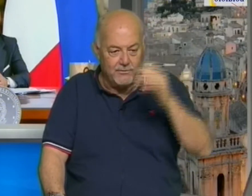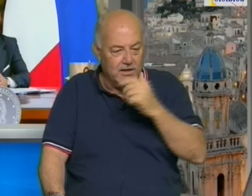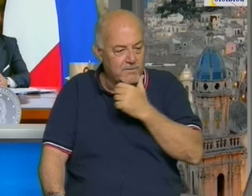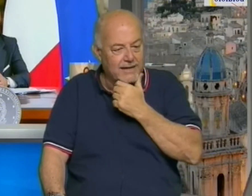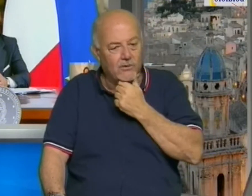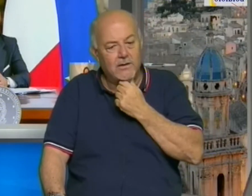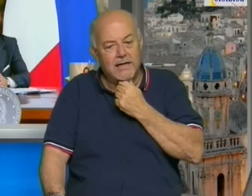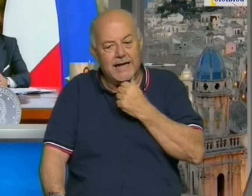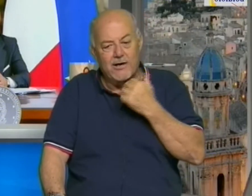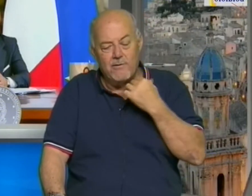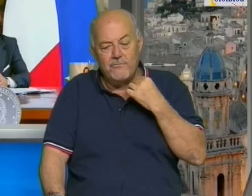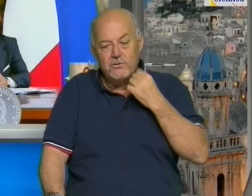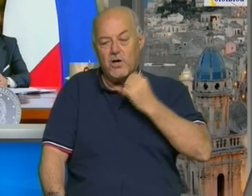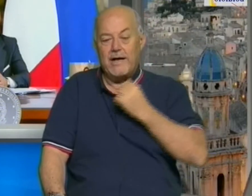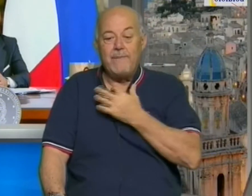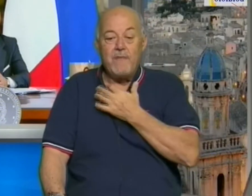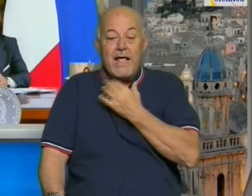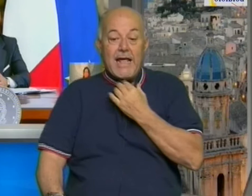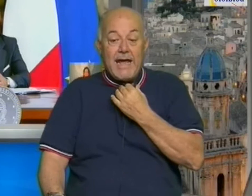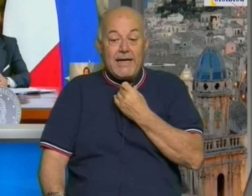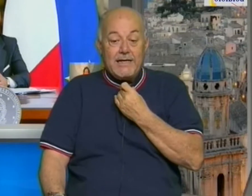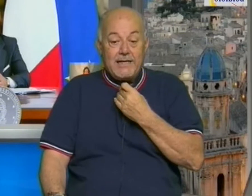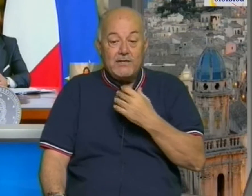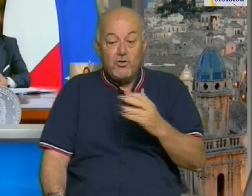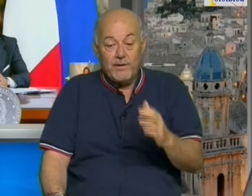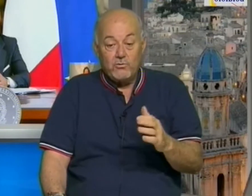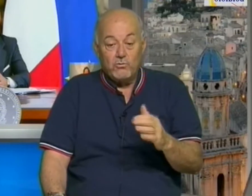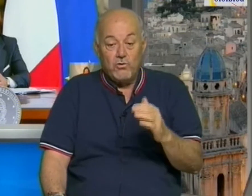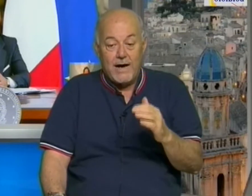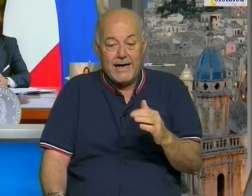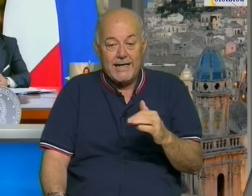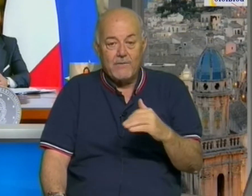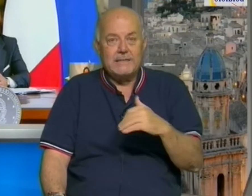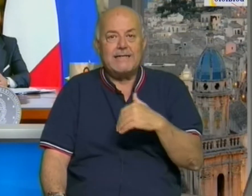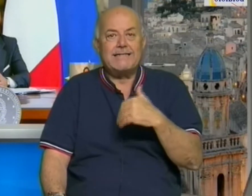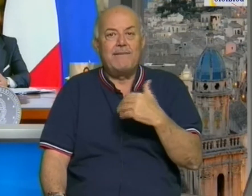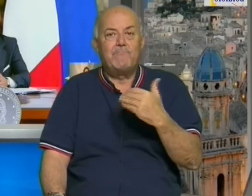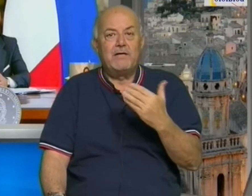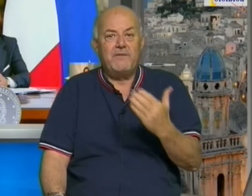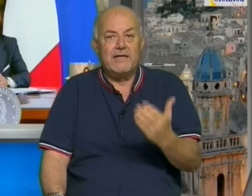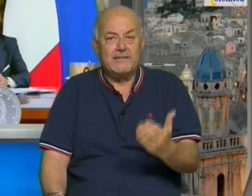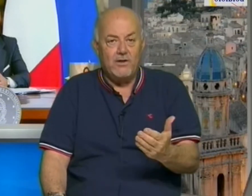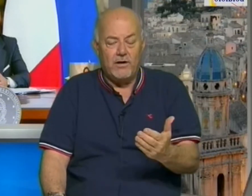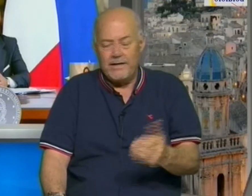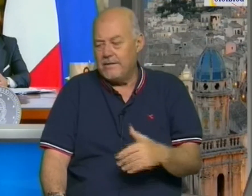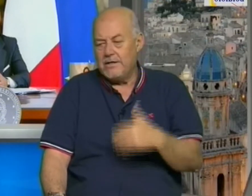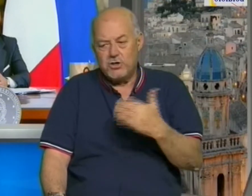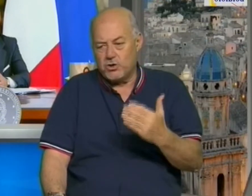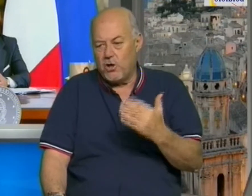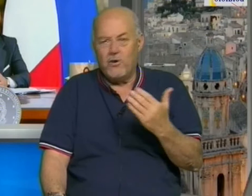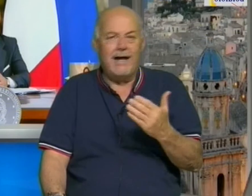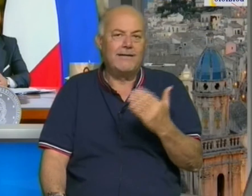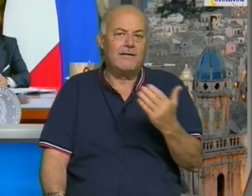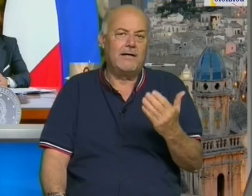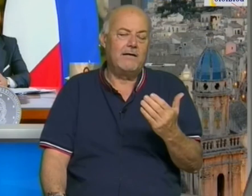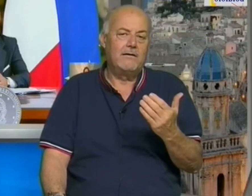50 minuti ha spiegato anche come funziona, e soprattutto anche questa semplificazione. Ci